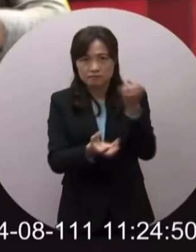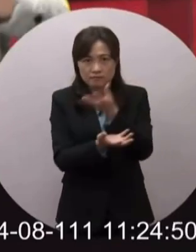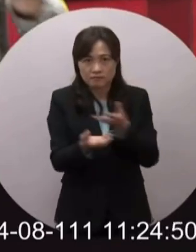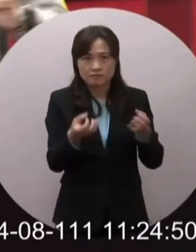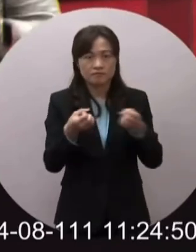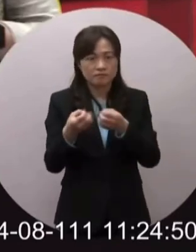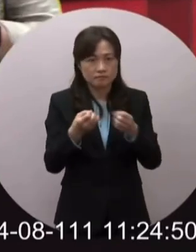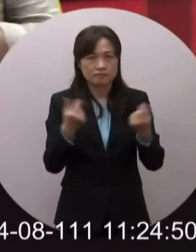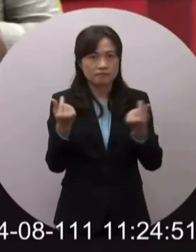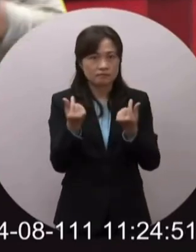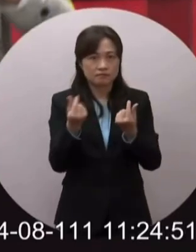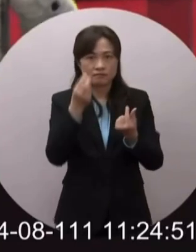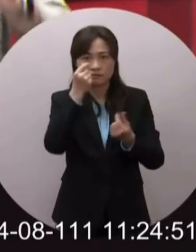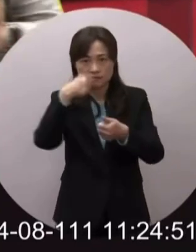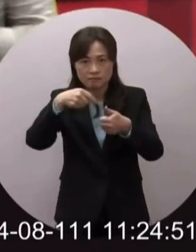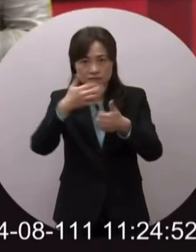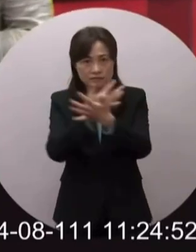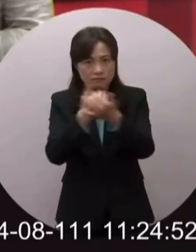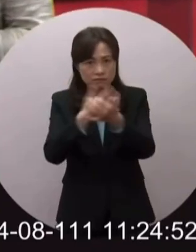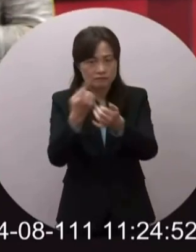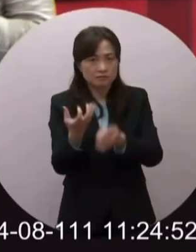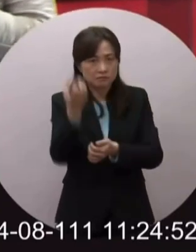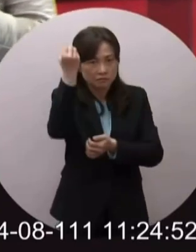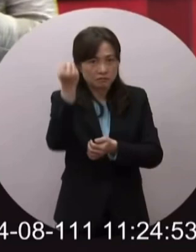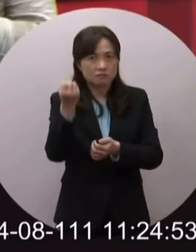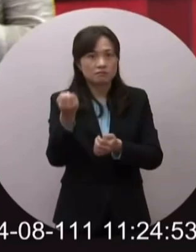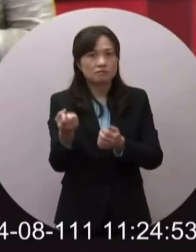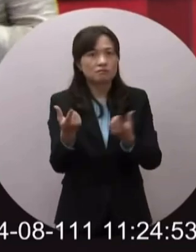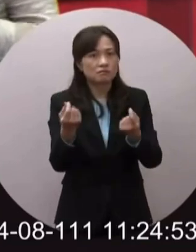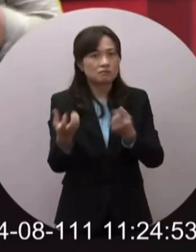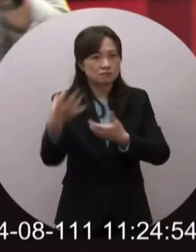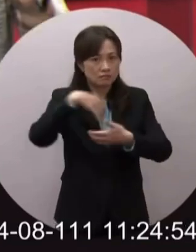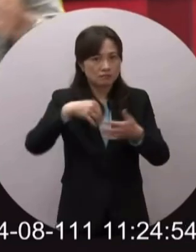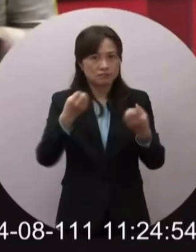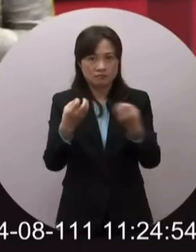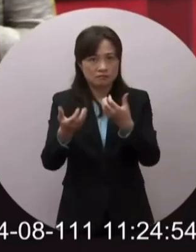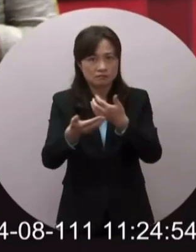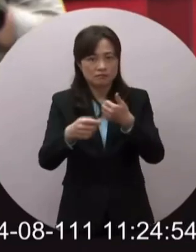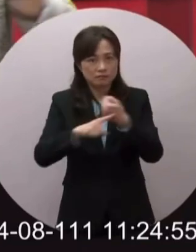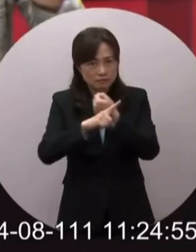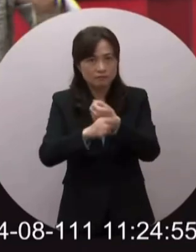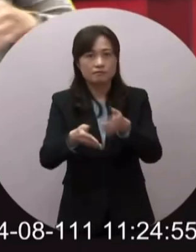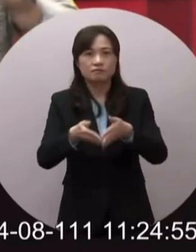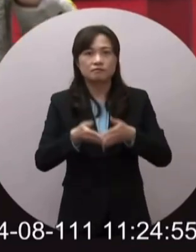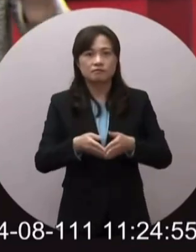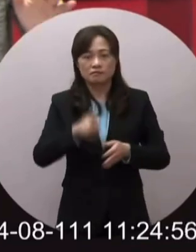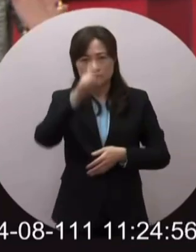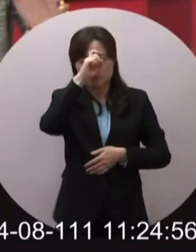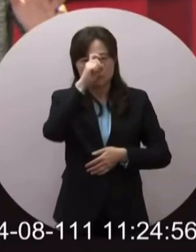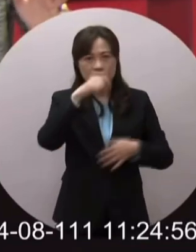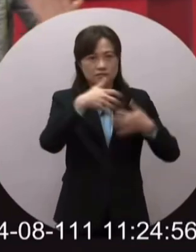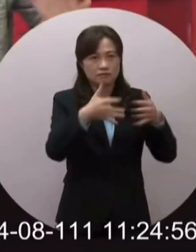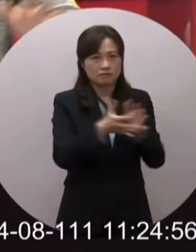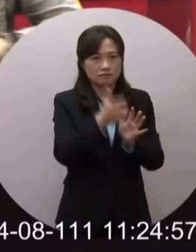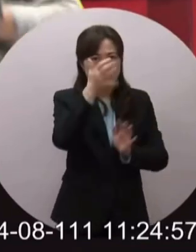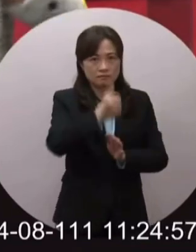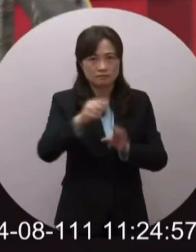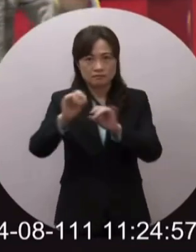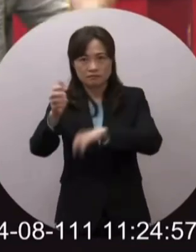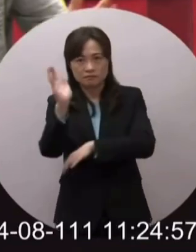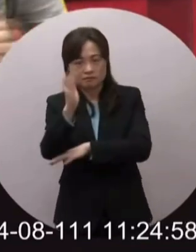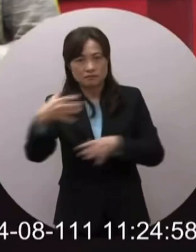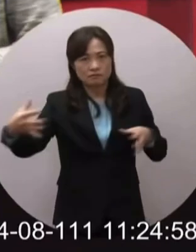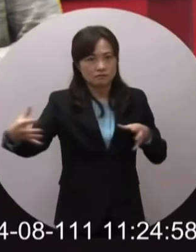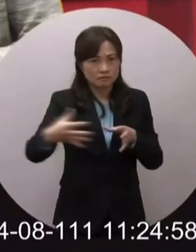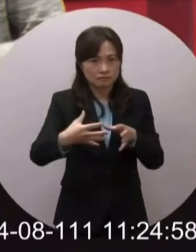都能够涵括进来。所以是不是请院长能够让部长也跟地方政府在这次补助之后，我们可以